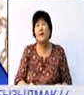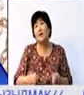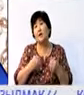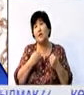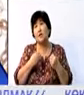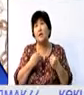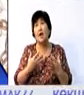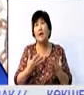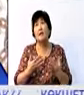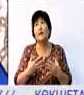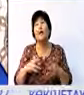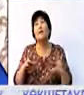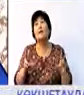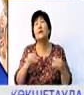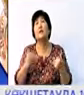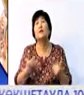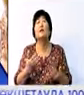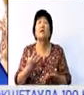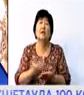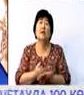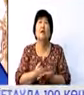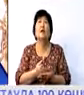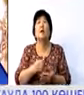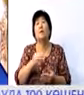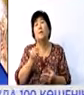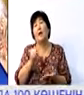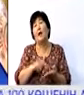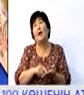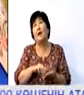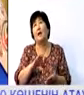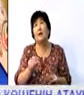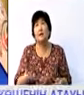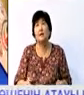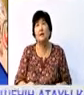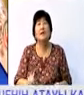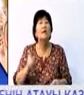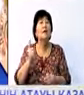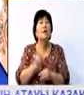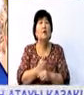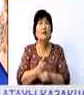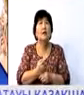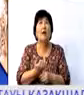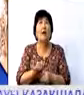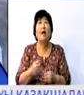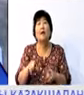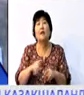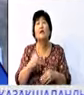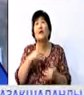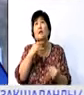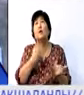Жақсы, әйтеуір сәтін берді Алла тағала. Қол жетімді бағалар алдымен. Ең біріншіден халыққа қызмет көрсетіп